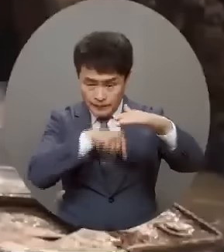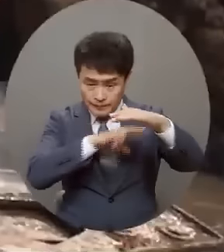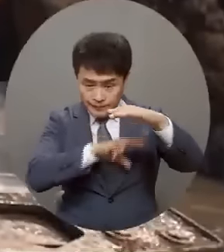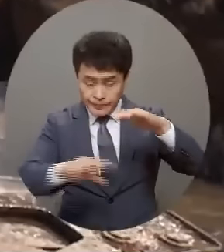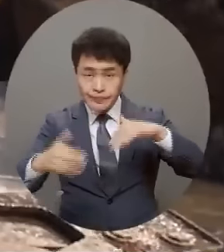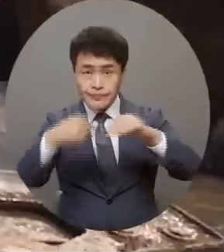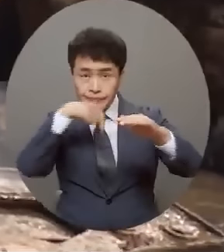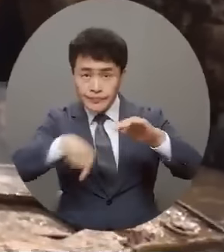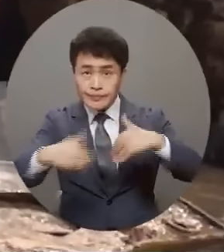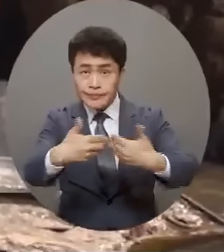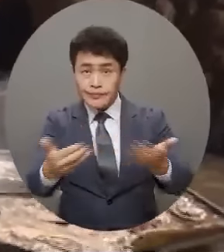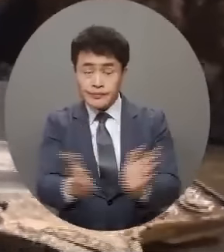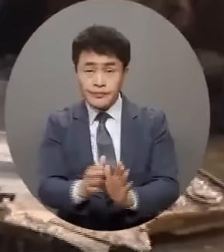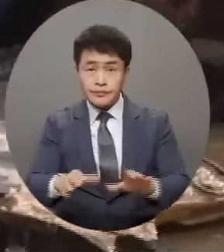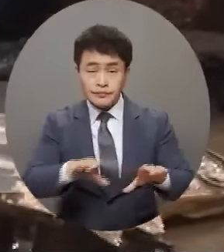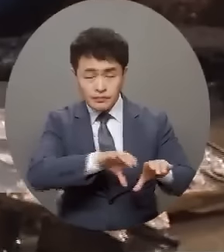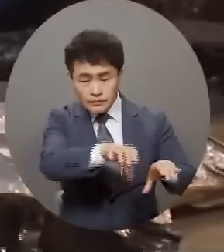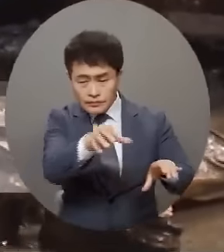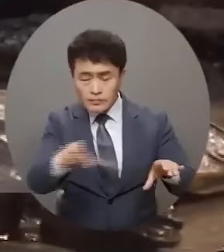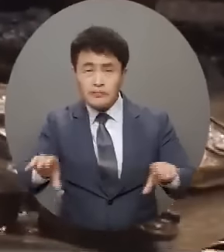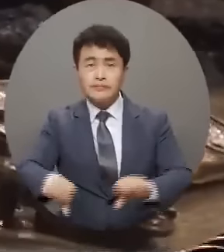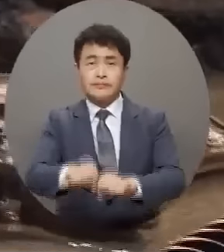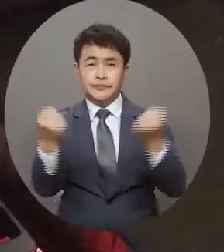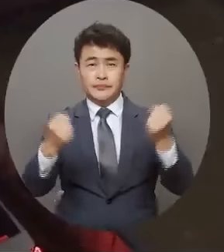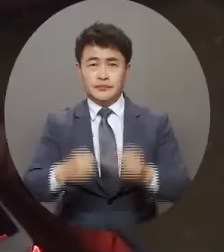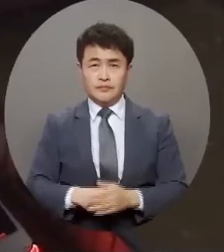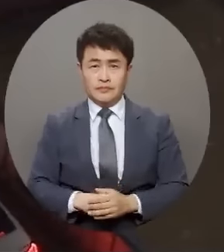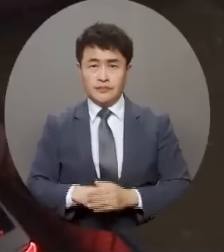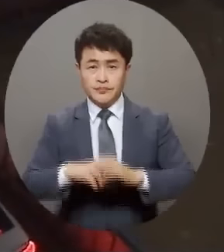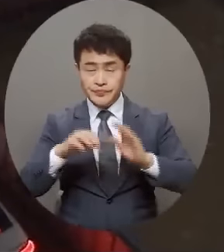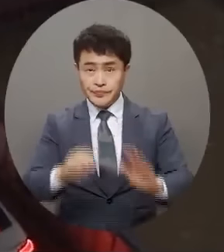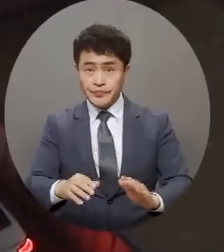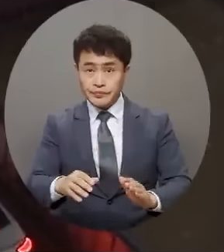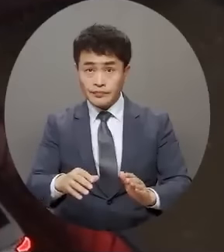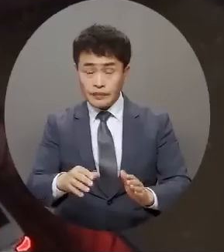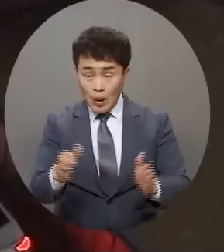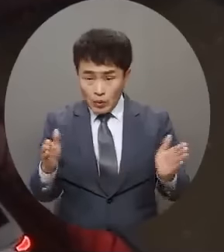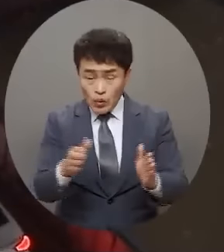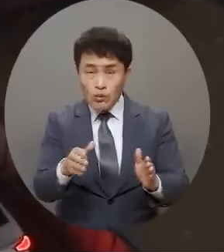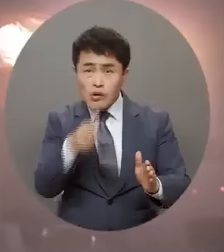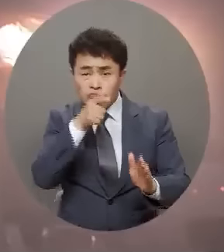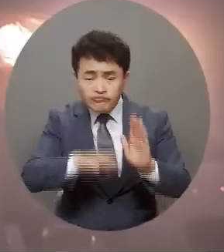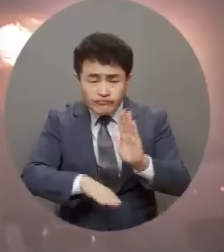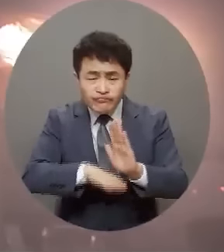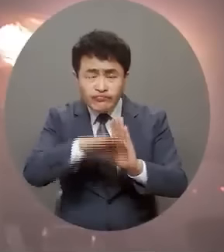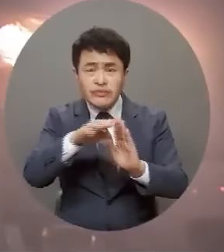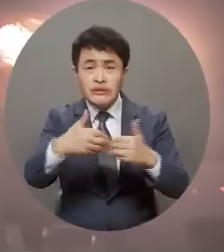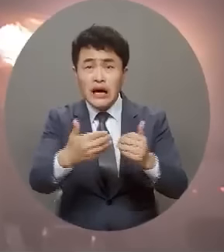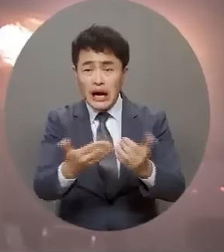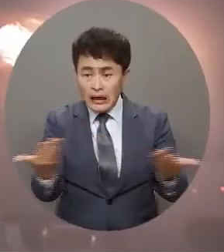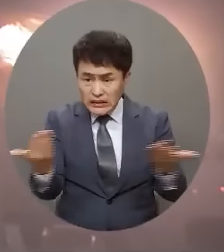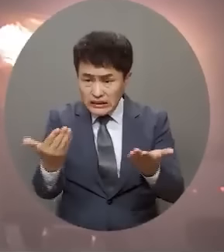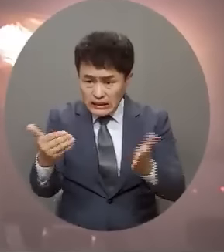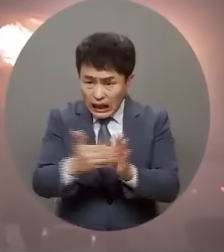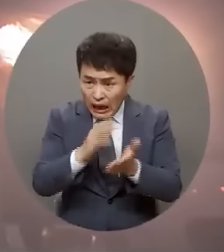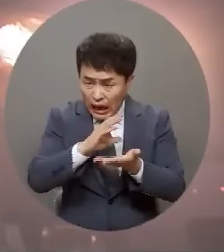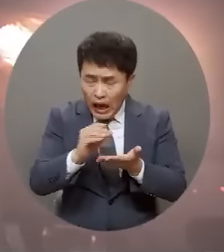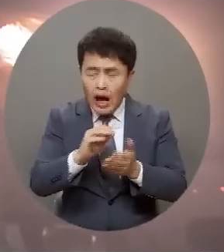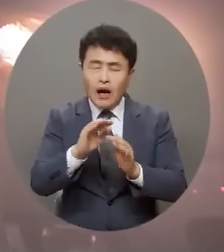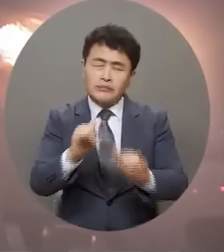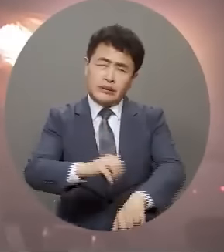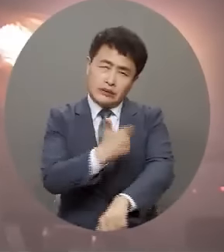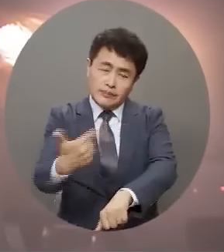현장 지하에 매설된 상수도관이 파열됐습니다. 도로와 인도가 물에 잠기면서 퇴근길 시민들이 큰